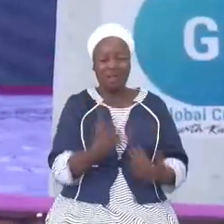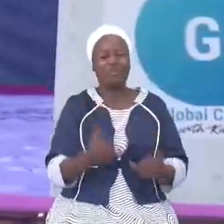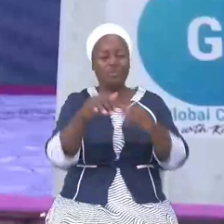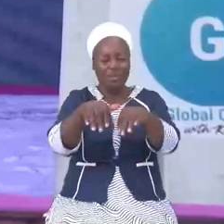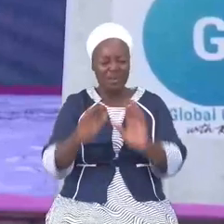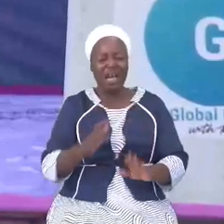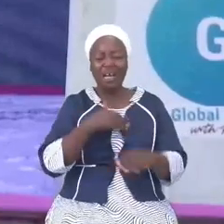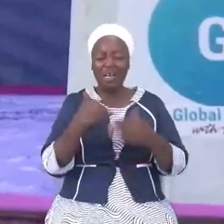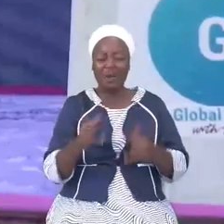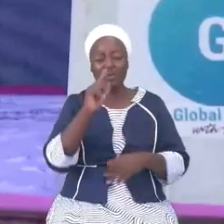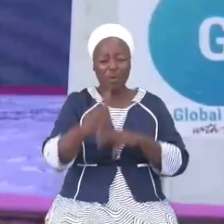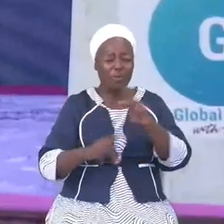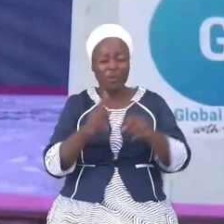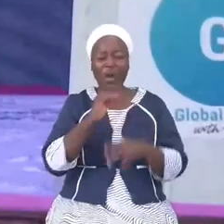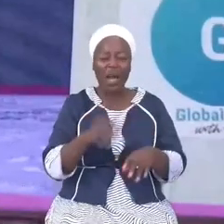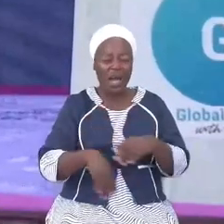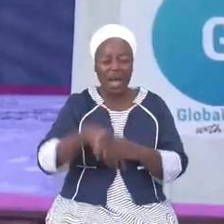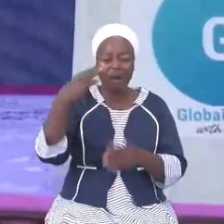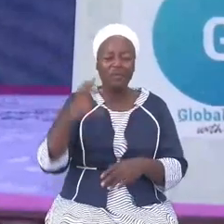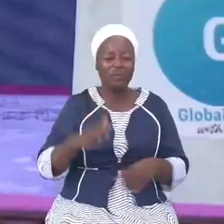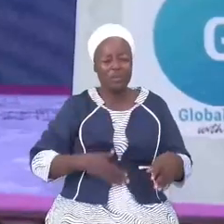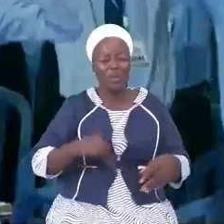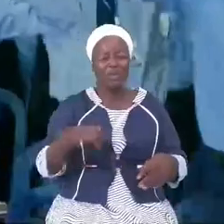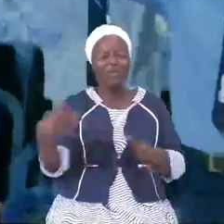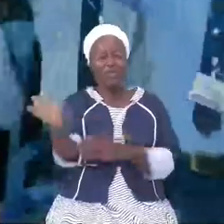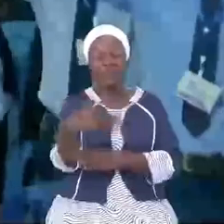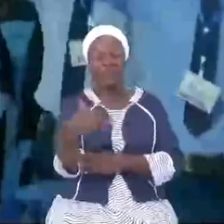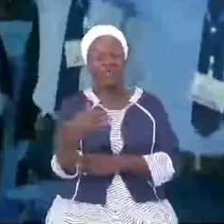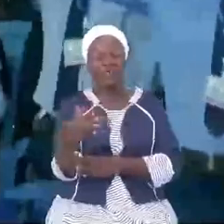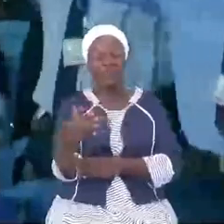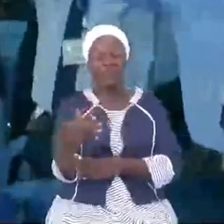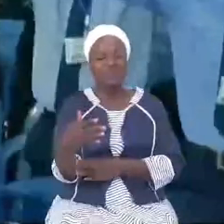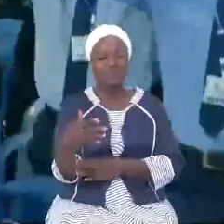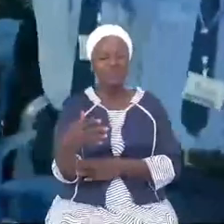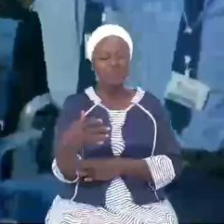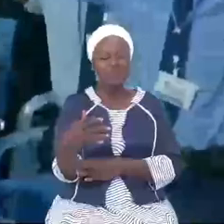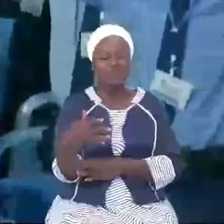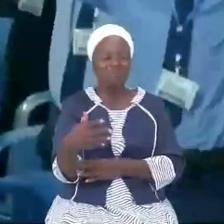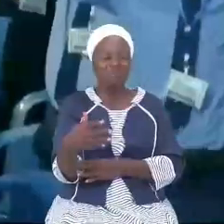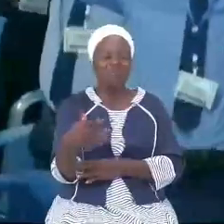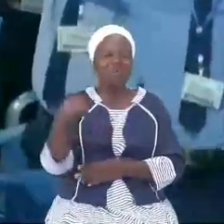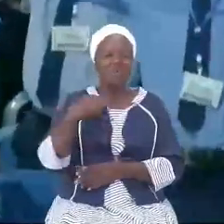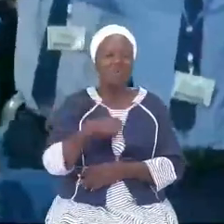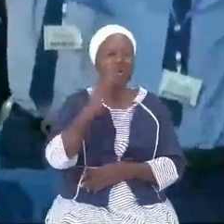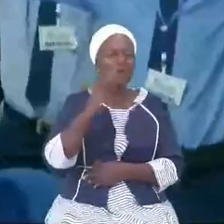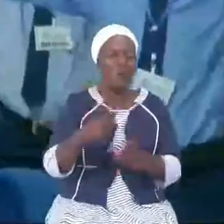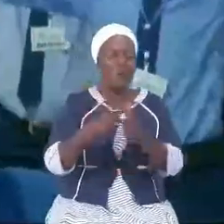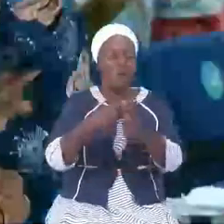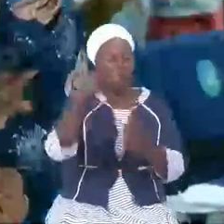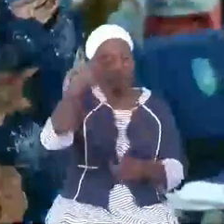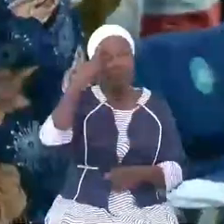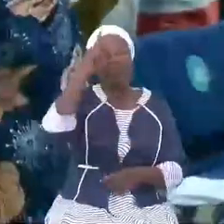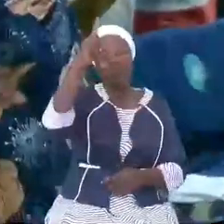peuple est hors du vent du poisson. Nous allons courir pour toi maintenant. Nous